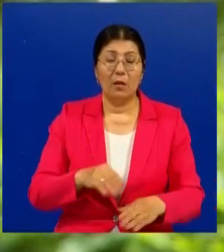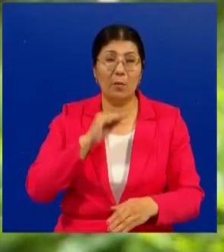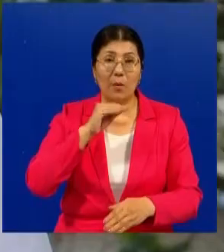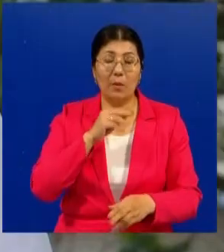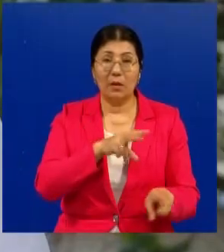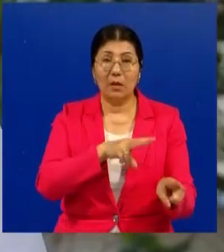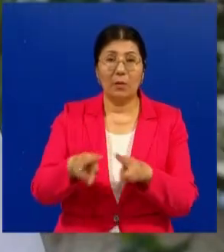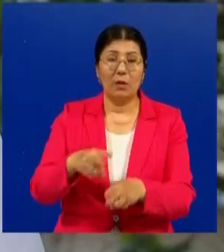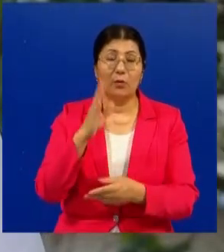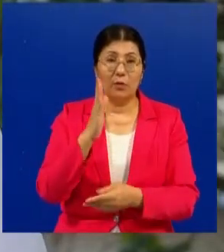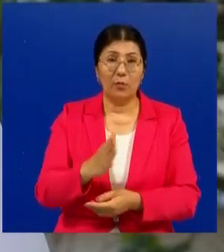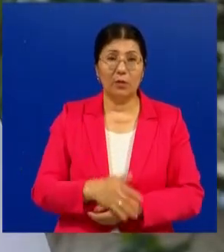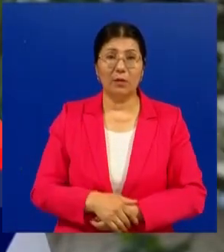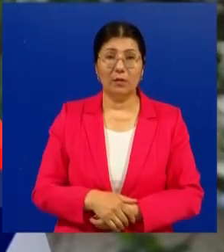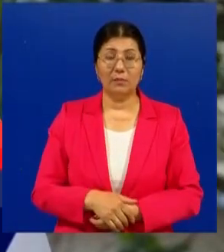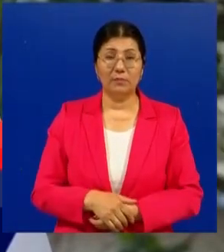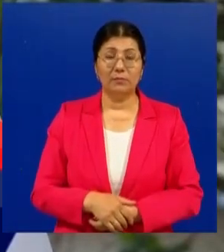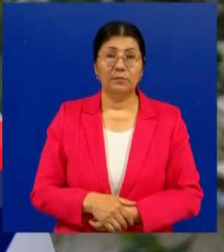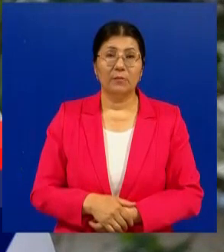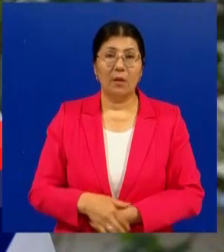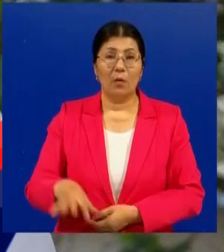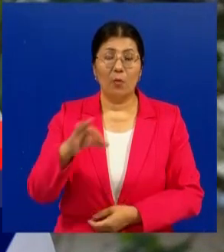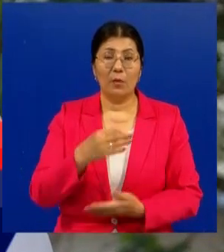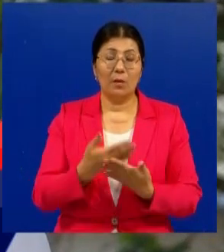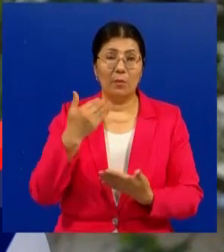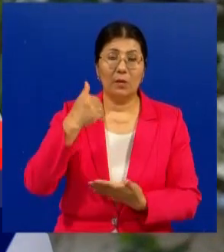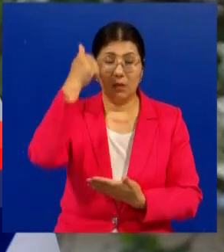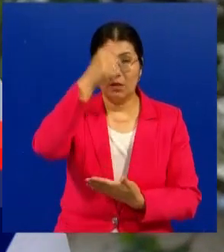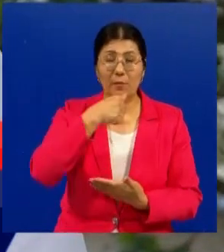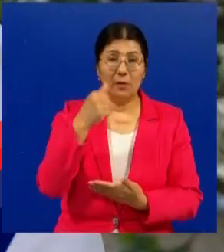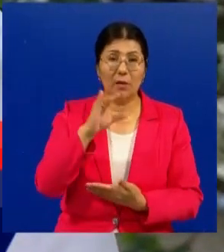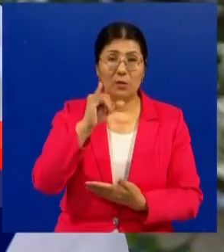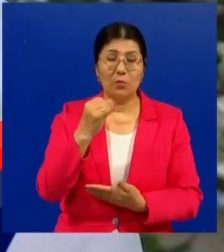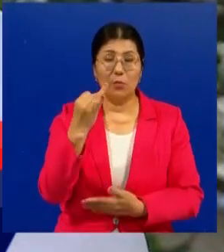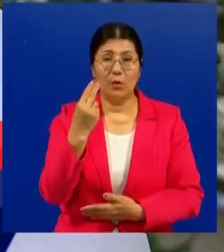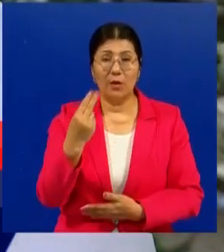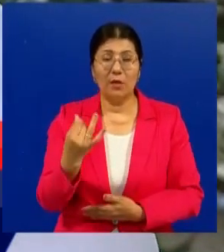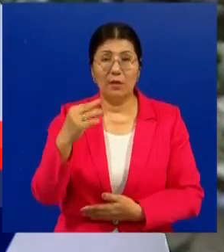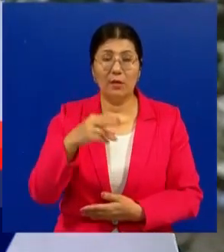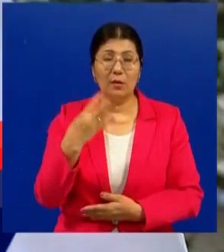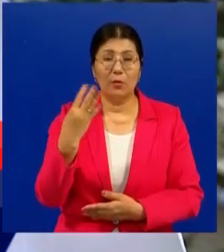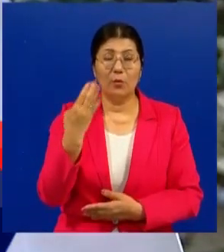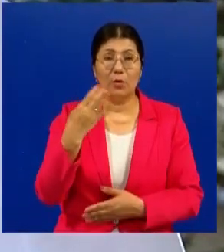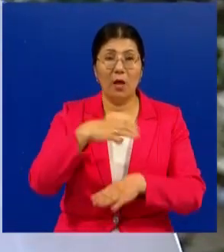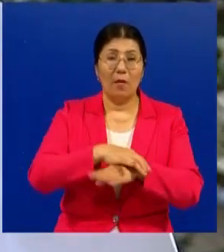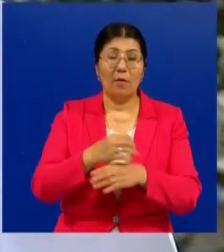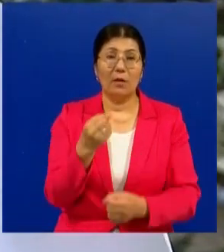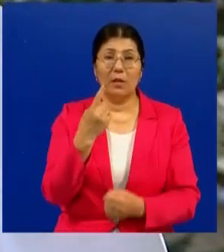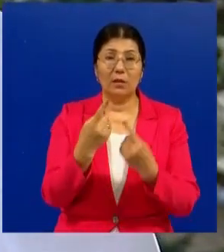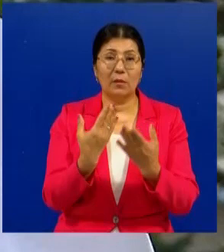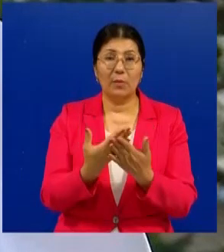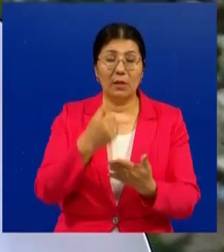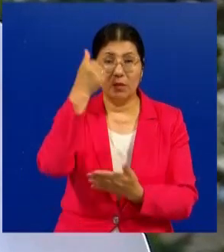бақылауында болады. Аймақта былтыр балалар арасындағы суицид бойынша 4 дерек анықталды. Ал биылғы